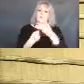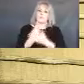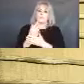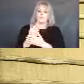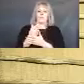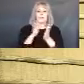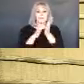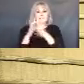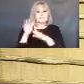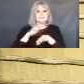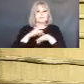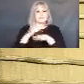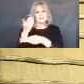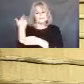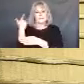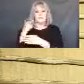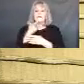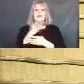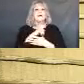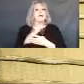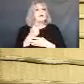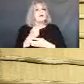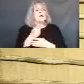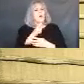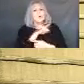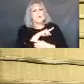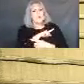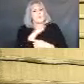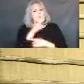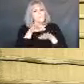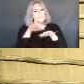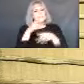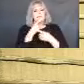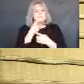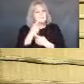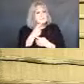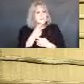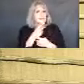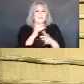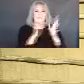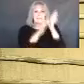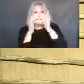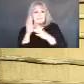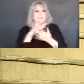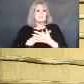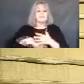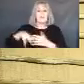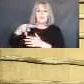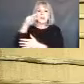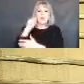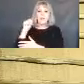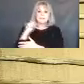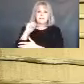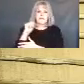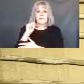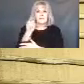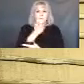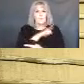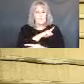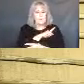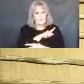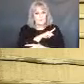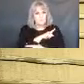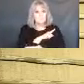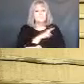sê Petrus, Jesus Christus van Nazareth. Hoekom van Nazareth? Ons het by die dagstukkies daaroor gesels.